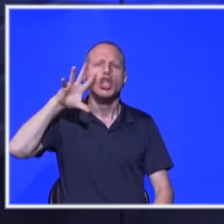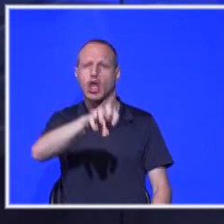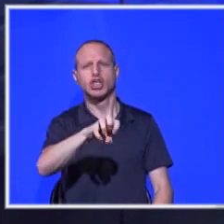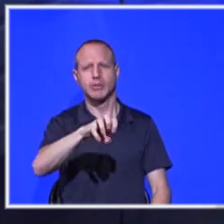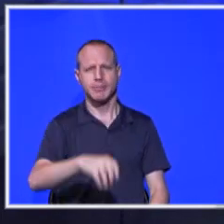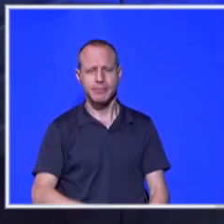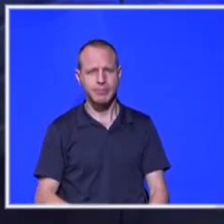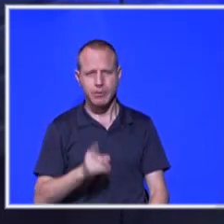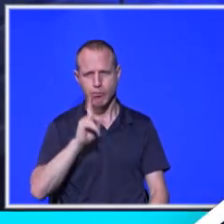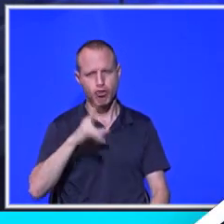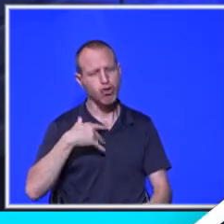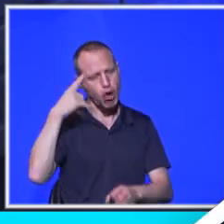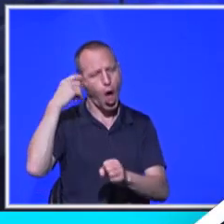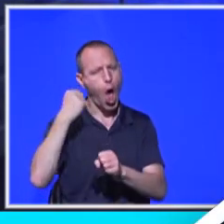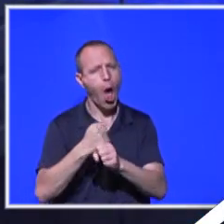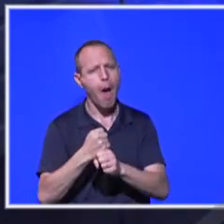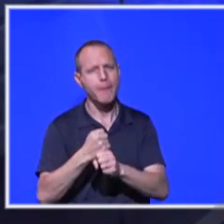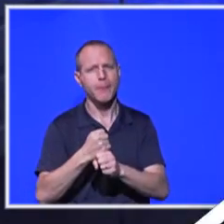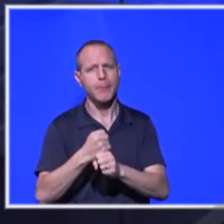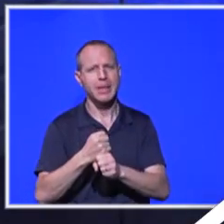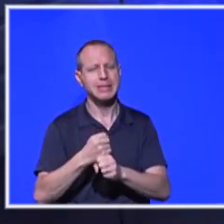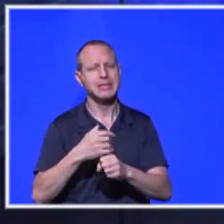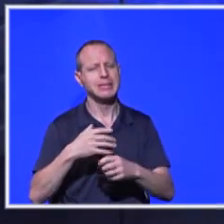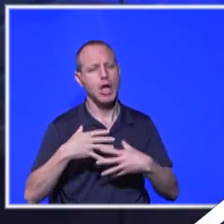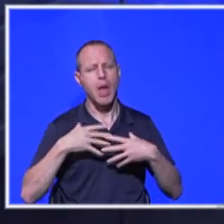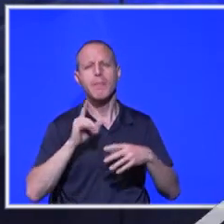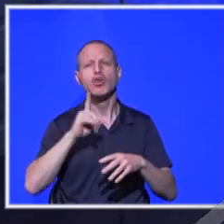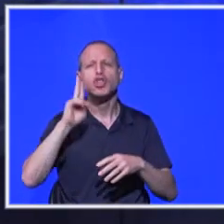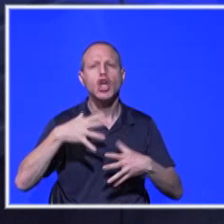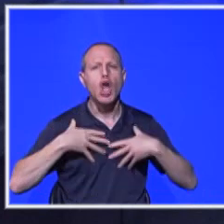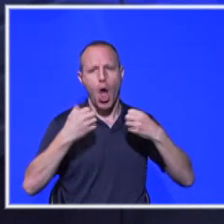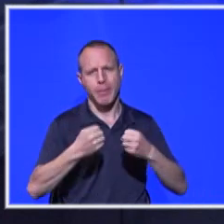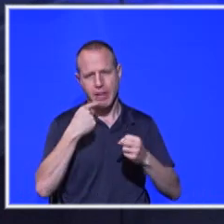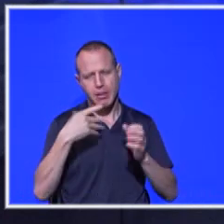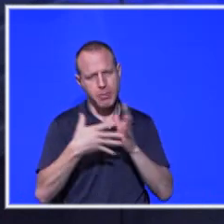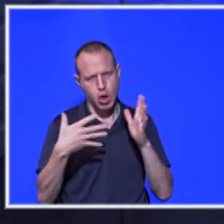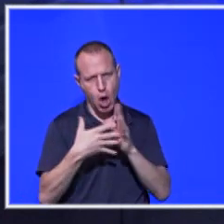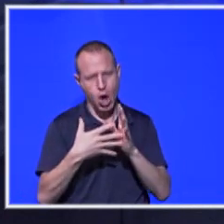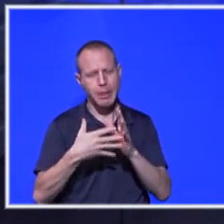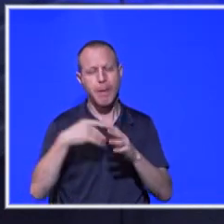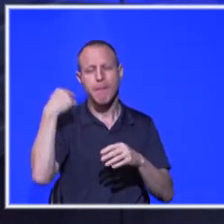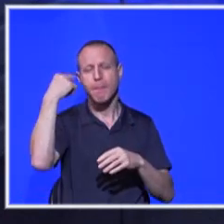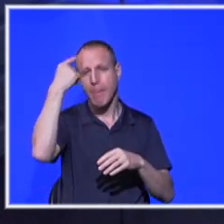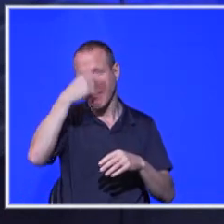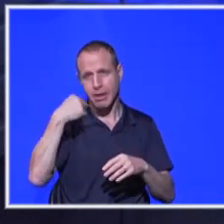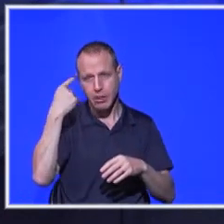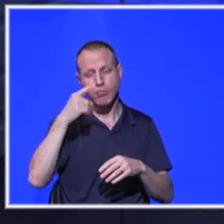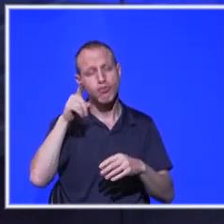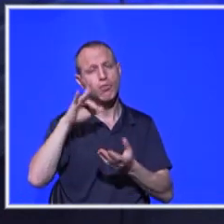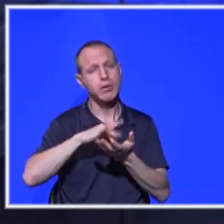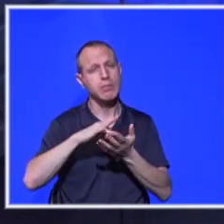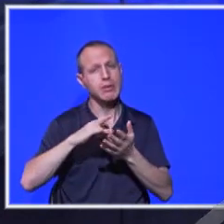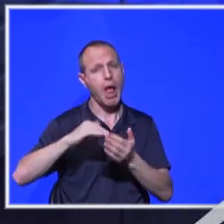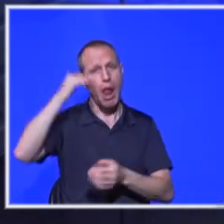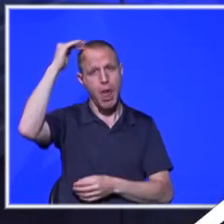מי שיש לו את האומץ לבוא ולהגיד את הביקורת, להביע אותה בפנים, גם כשמישהו נמצא למעלה, הוא יהיה זה שאולי יוכל